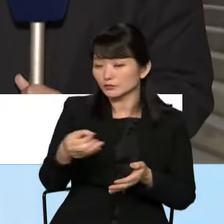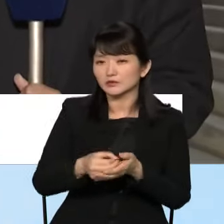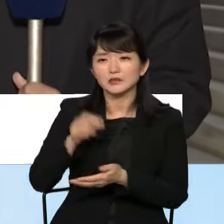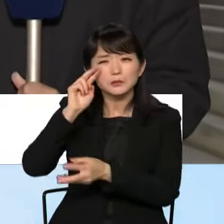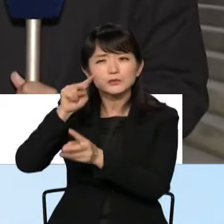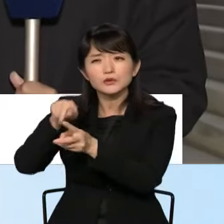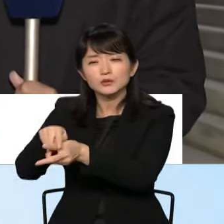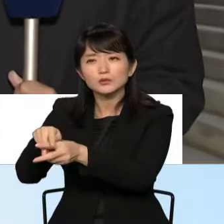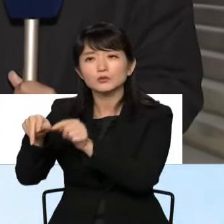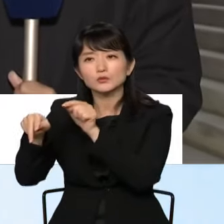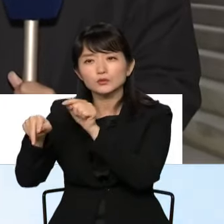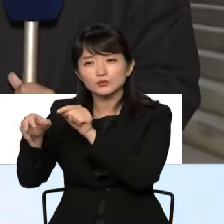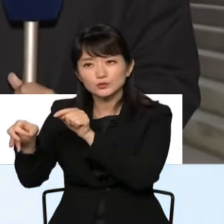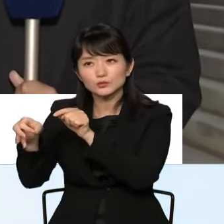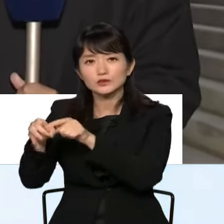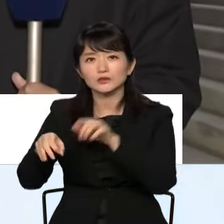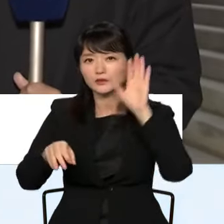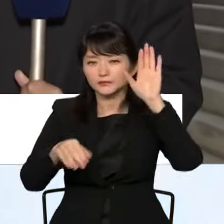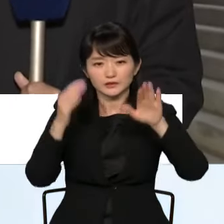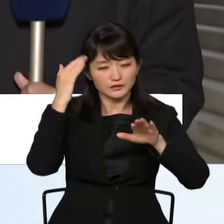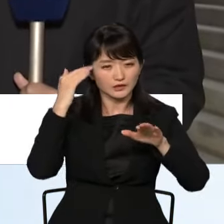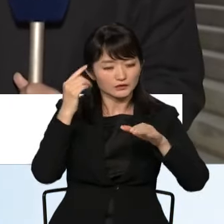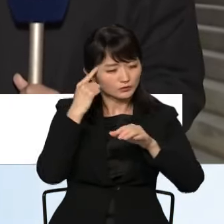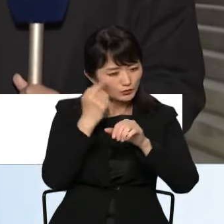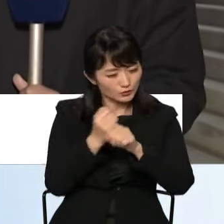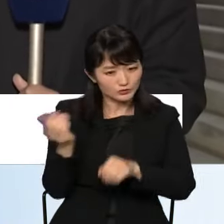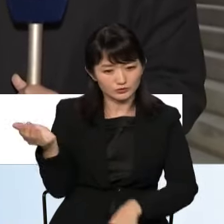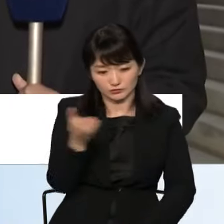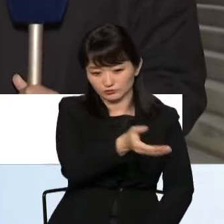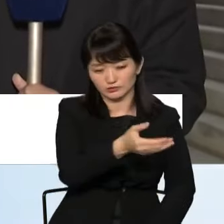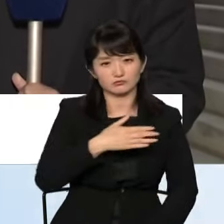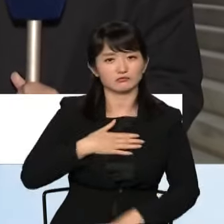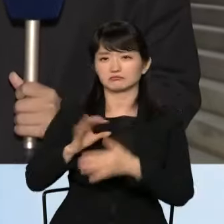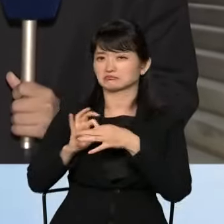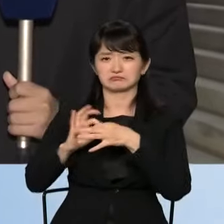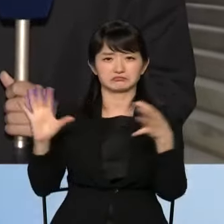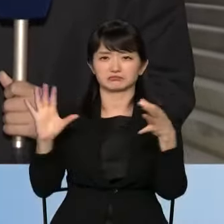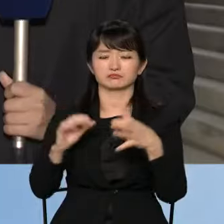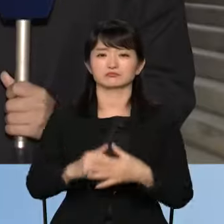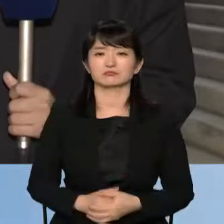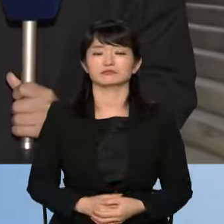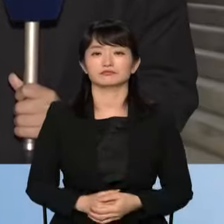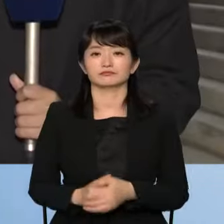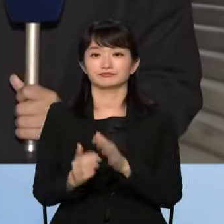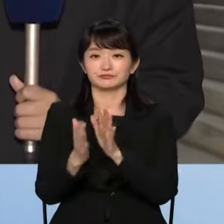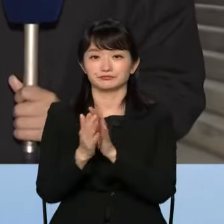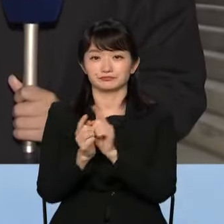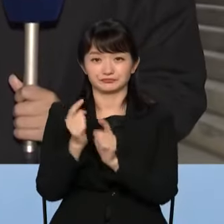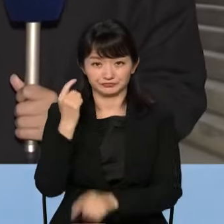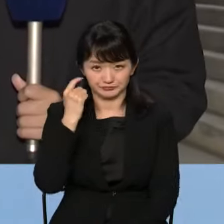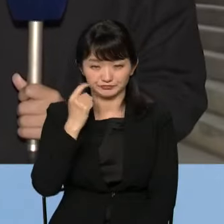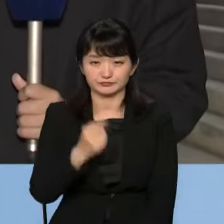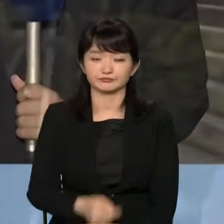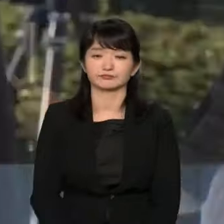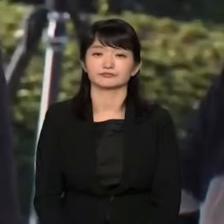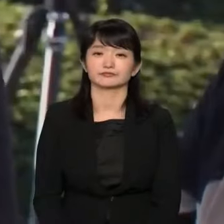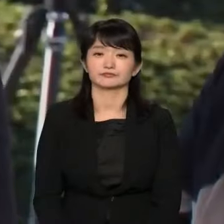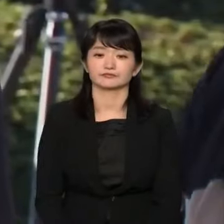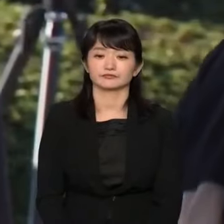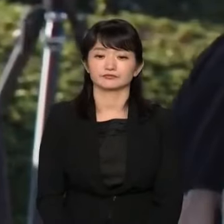돈은 미래한국연구소로 흘러들어가 자신과는 무관한 일이다. 이렇게 주장했는데 직접 들어보시겠습니다.